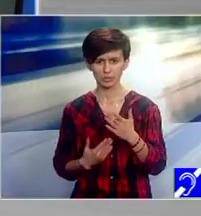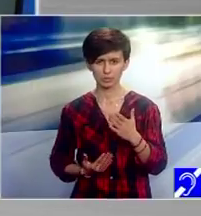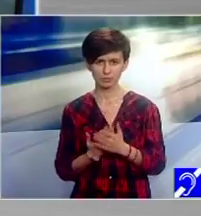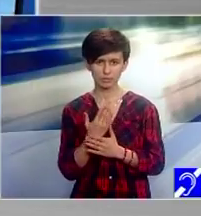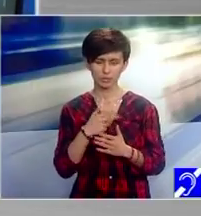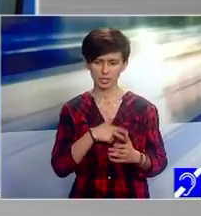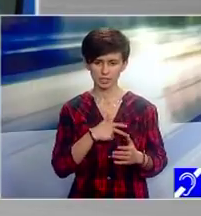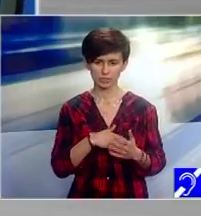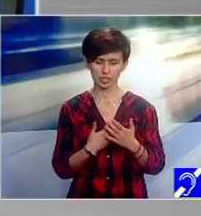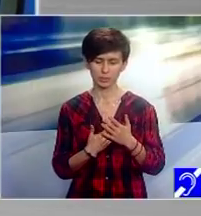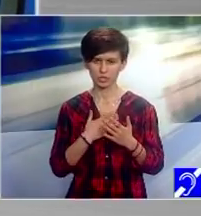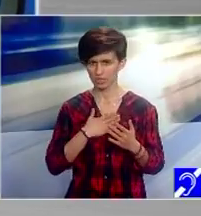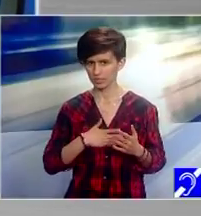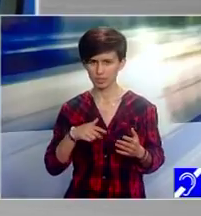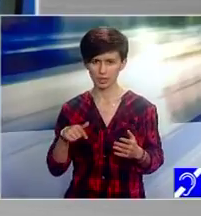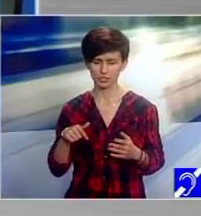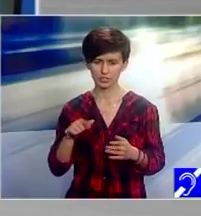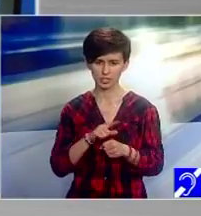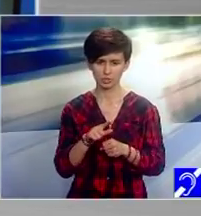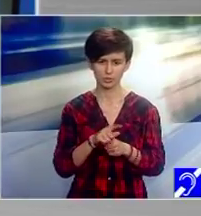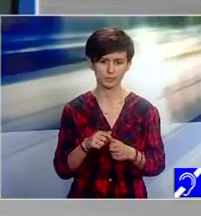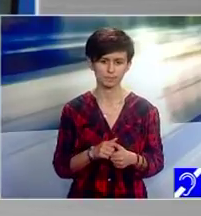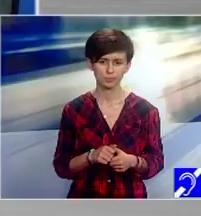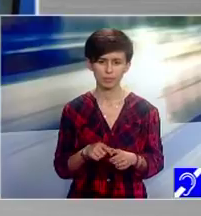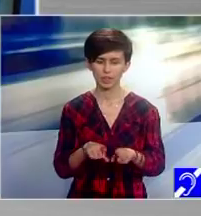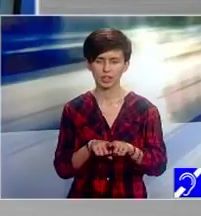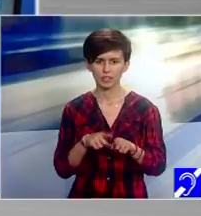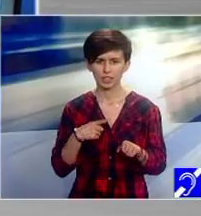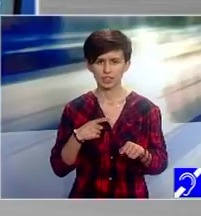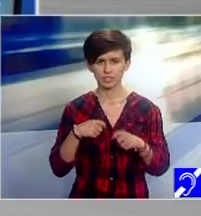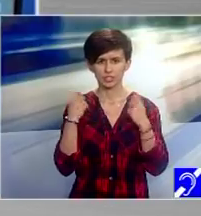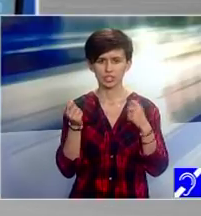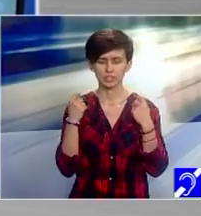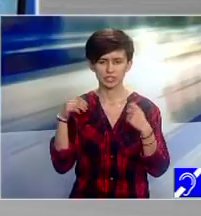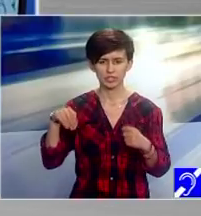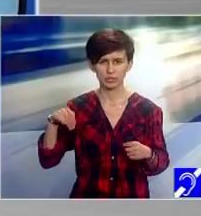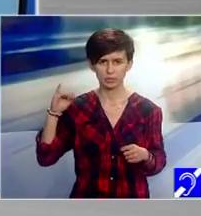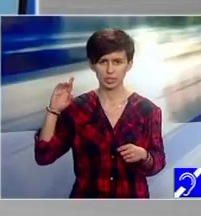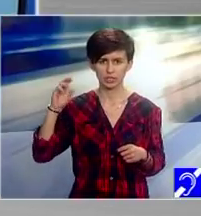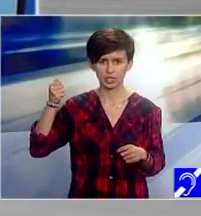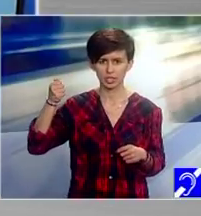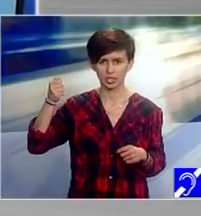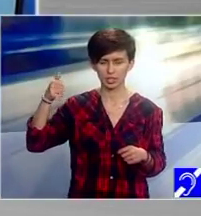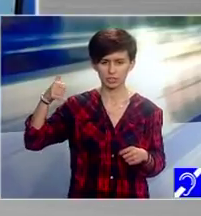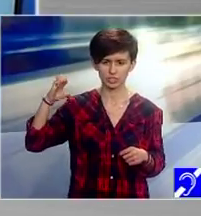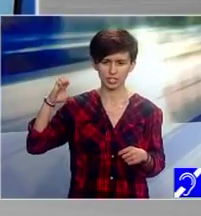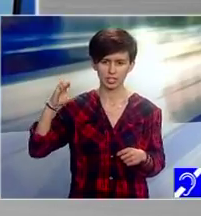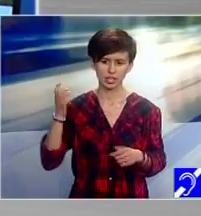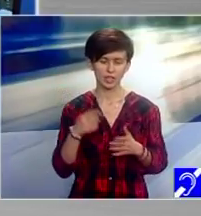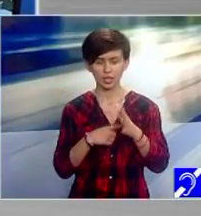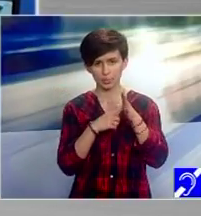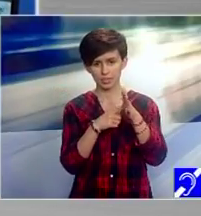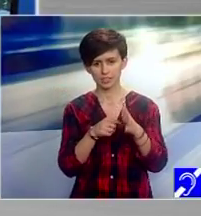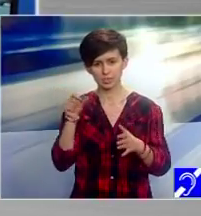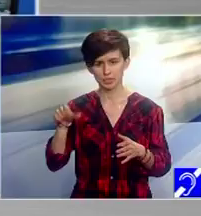asta ne dorim. Din acest spectru face parte și Festivalul Miraje, care aduce împreună persoane cu dizabilități, persoane fără dizabilități. Despre asta vorbim în